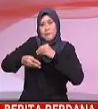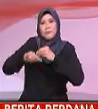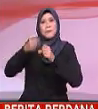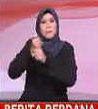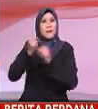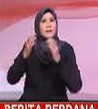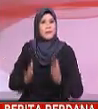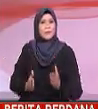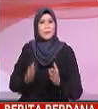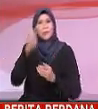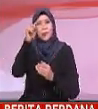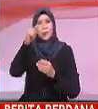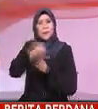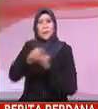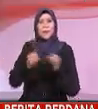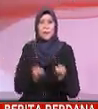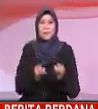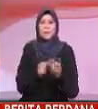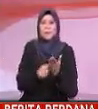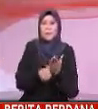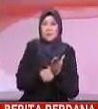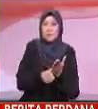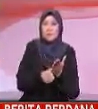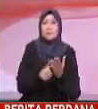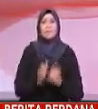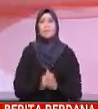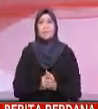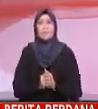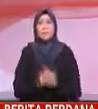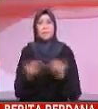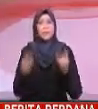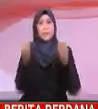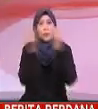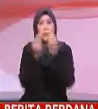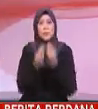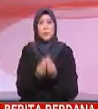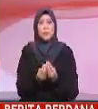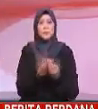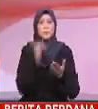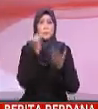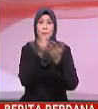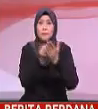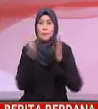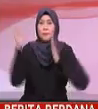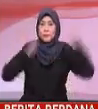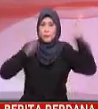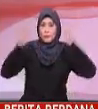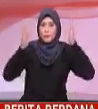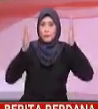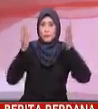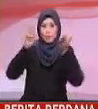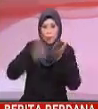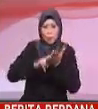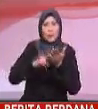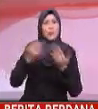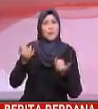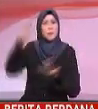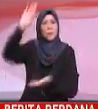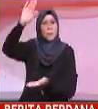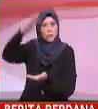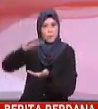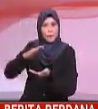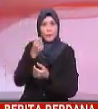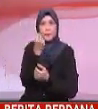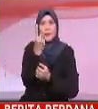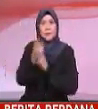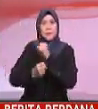penjawatan bagi narkotik ini tadi. Statistik PDRM menunjukkan kes indeks jenayah di Malaysia mencatat penurunan selama